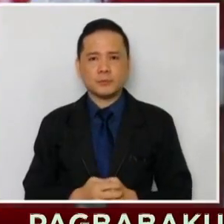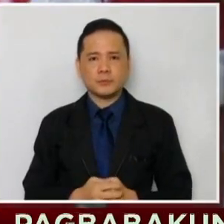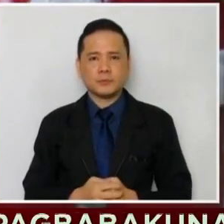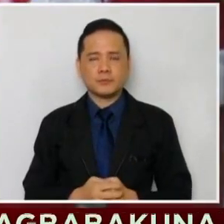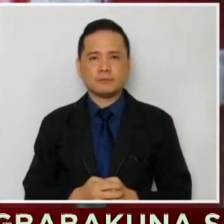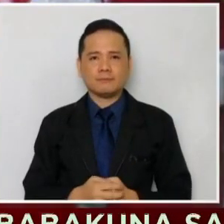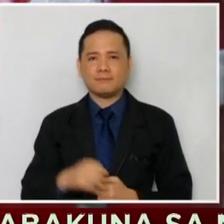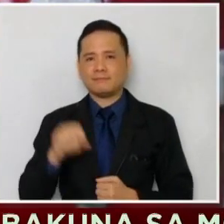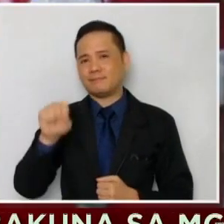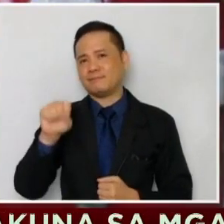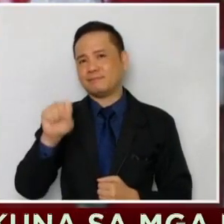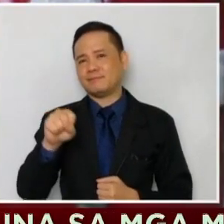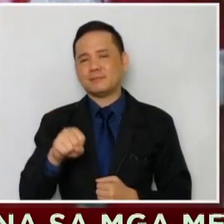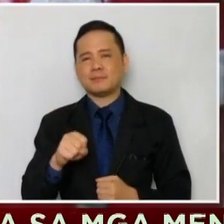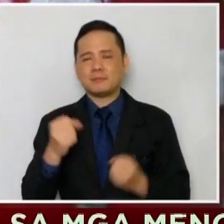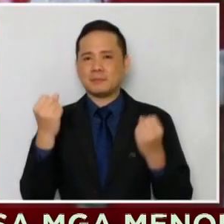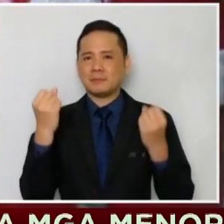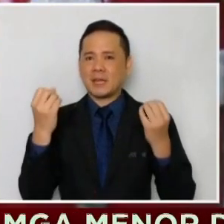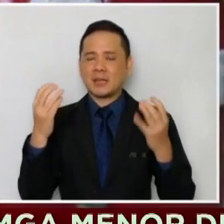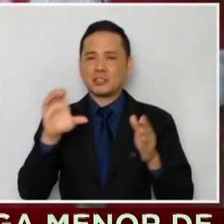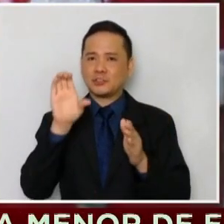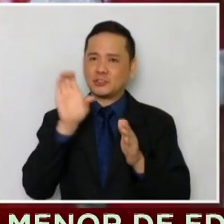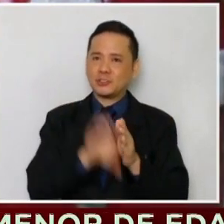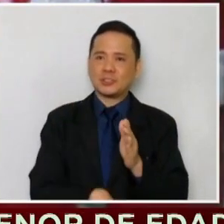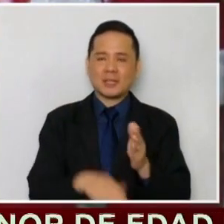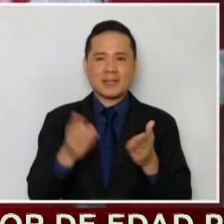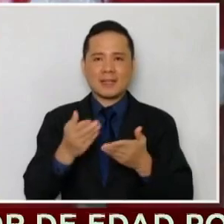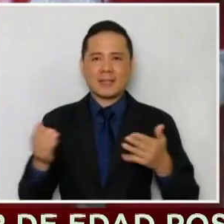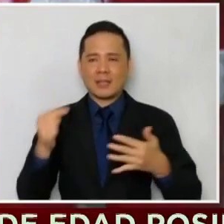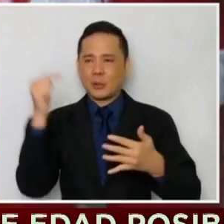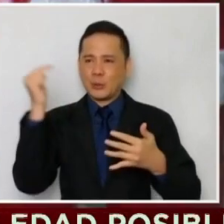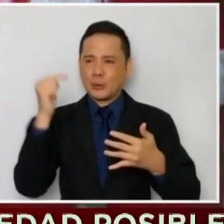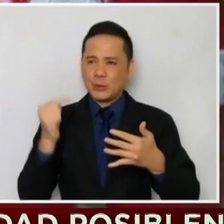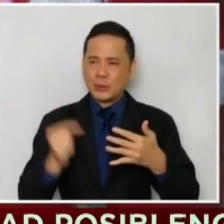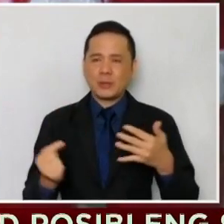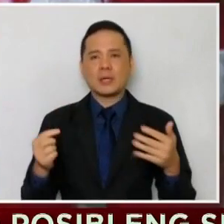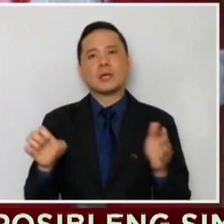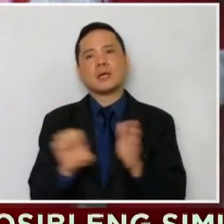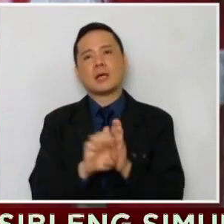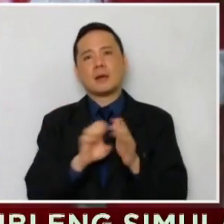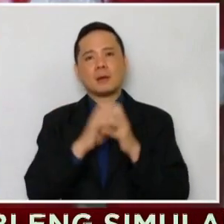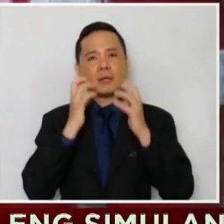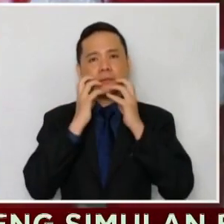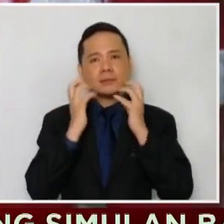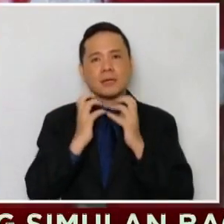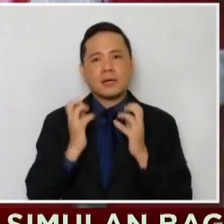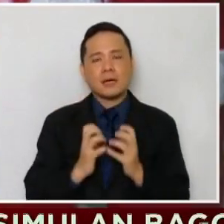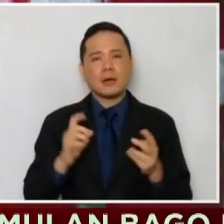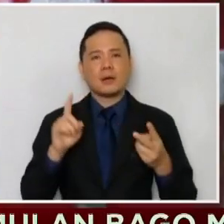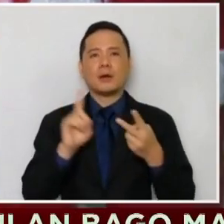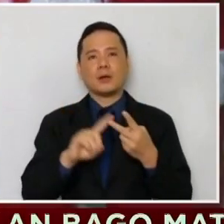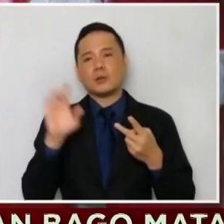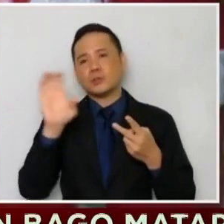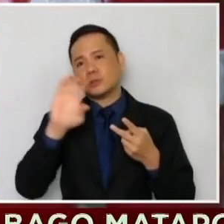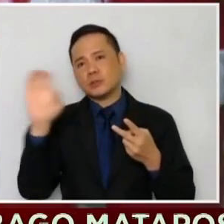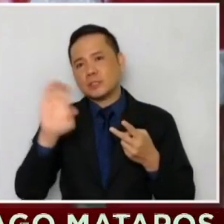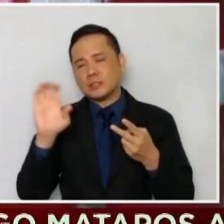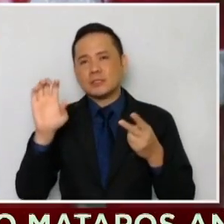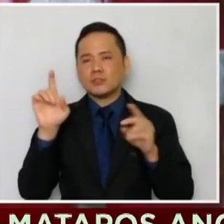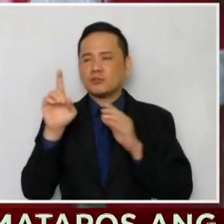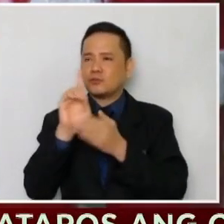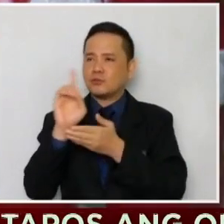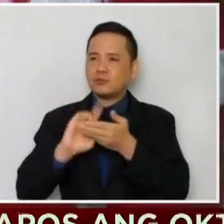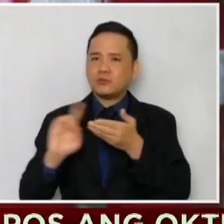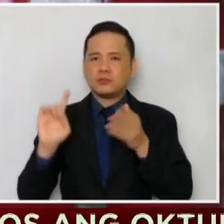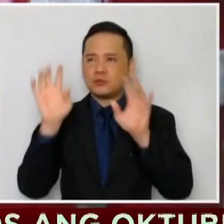Nako Henry, napakaraming mura dito mula sa iba't ibang Santa Claus figurines at iba pang mga pangpasko na disenyo dahil